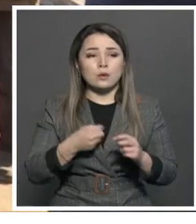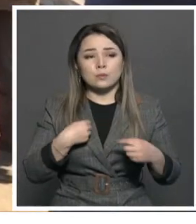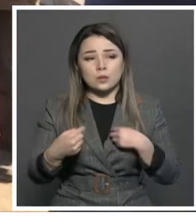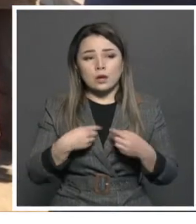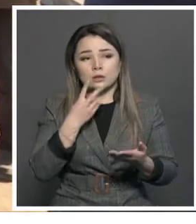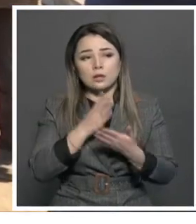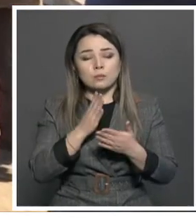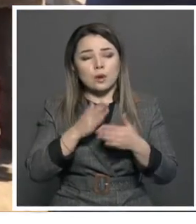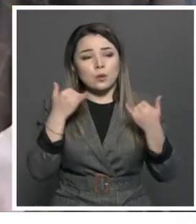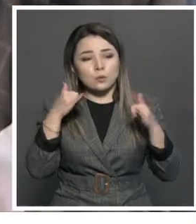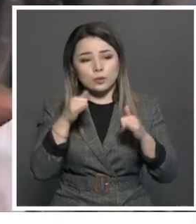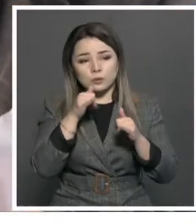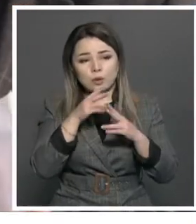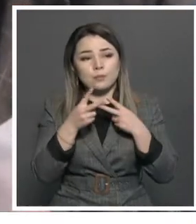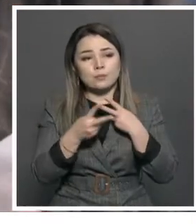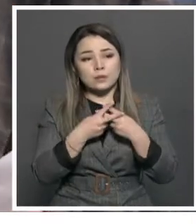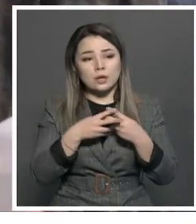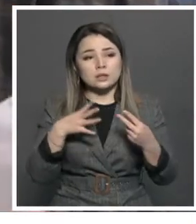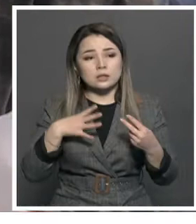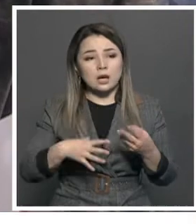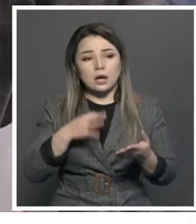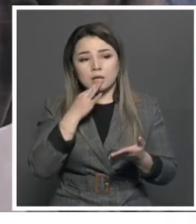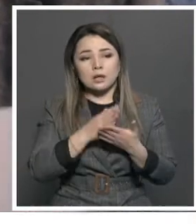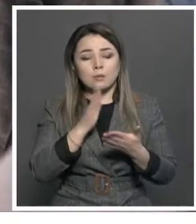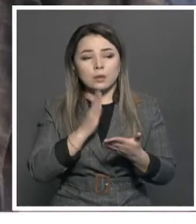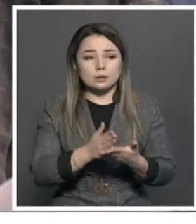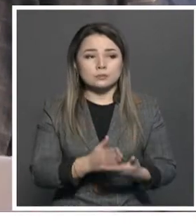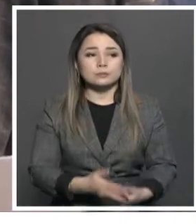төрт түлігін қорасынан шығармай қамап ұстауға мәжбүр.